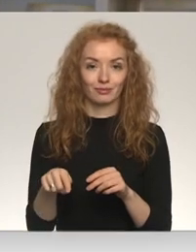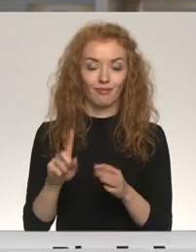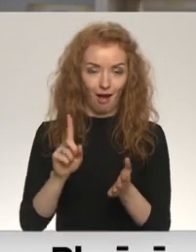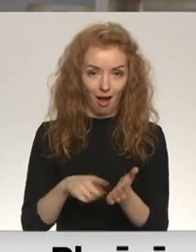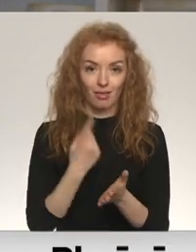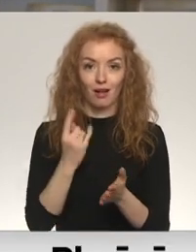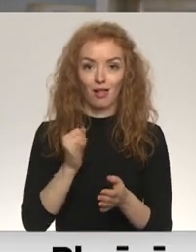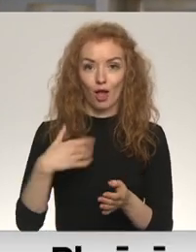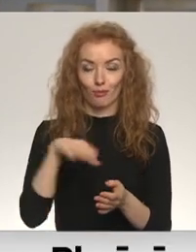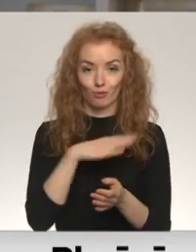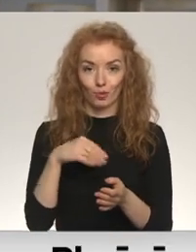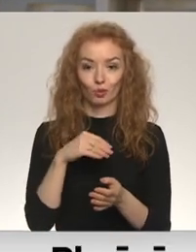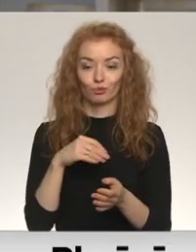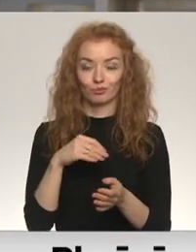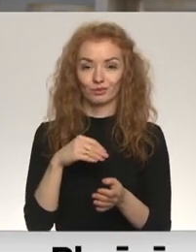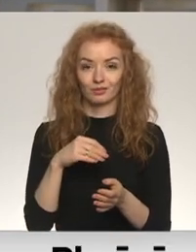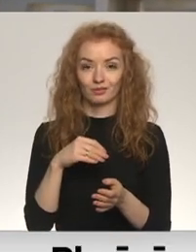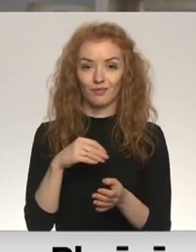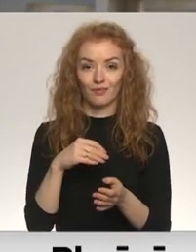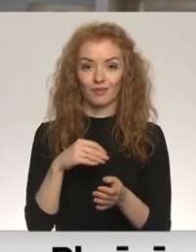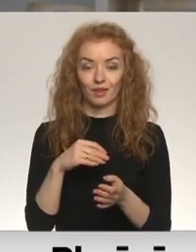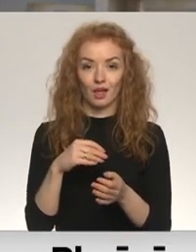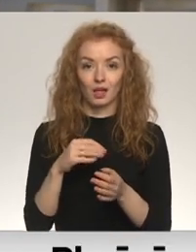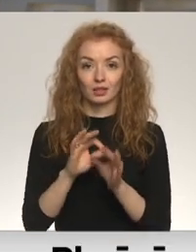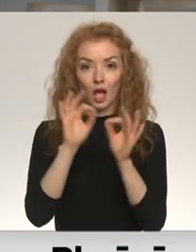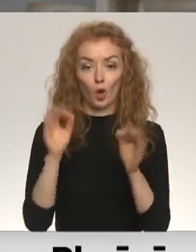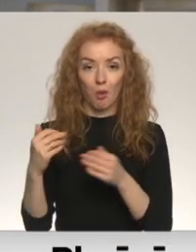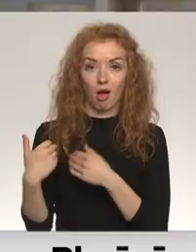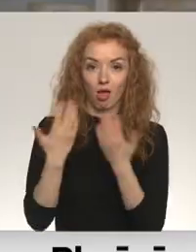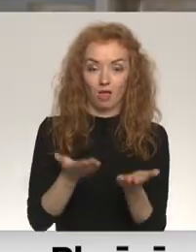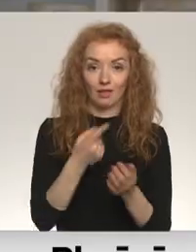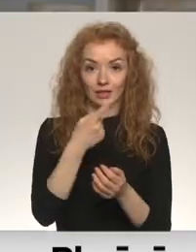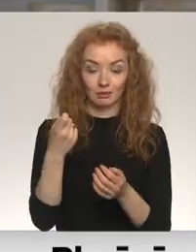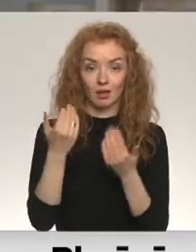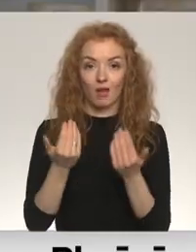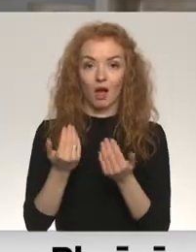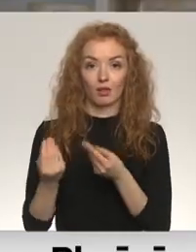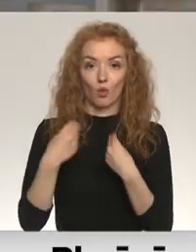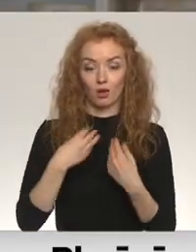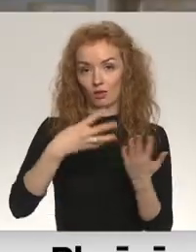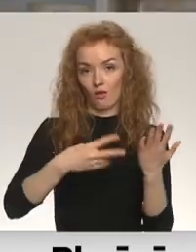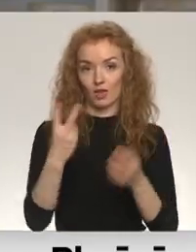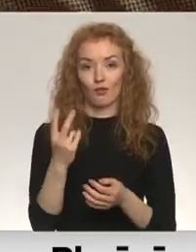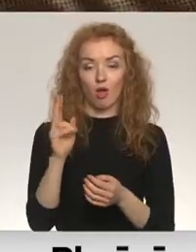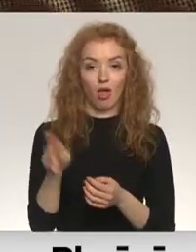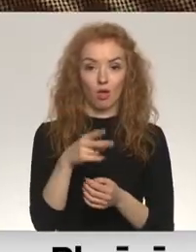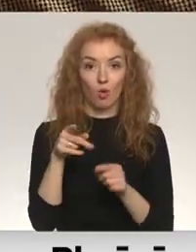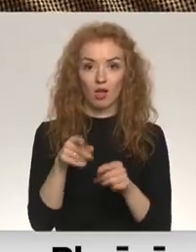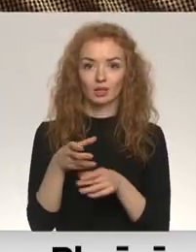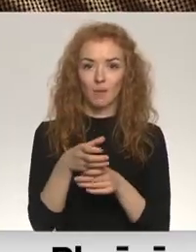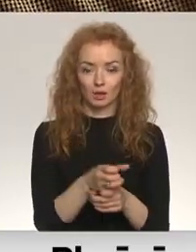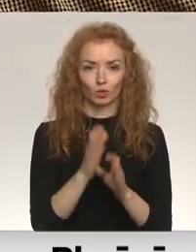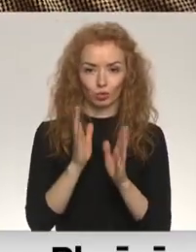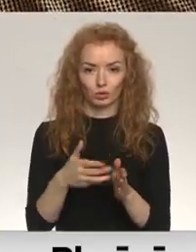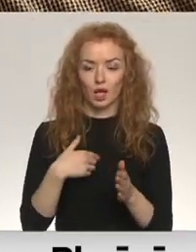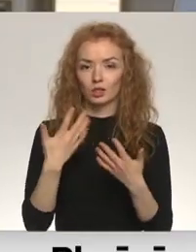atkal, nu, ja mums līdz tim butaforiski iedeva 100 eiro, tad tagad iedos 92 eiro, un šis samazinājums būs. Es jau